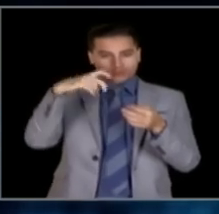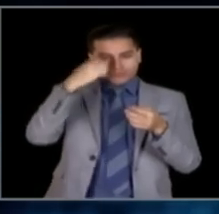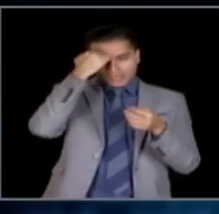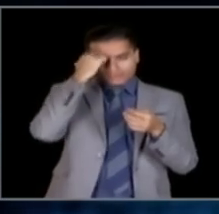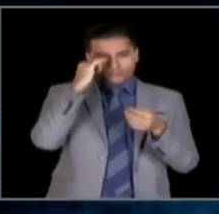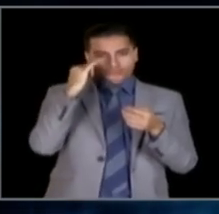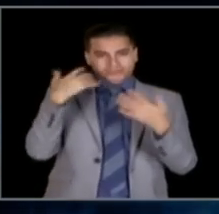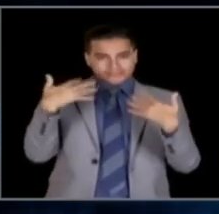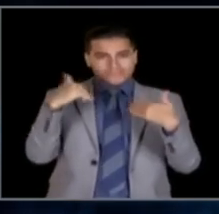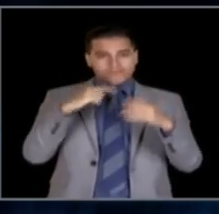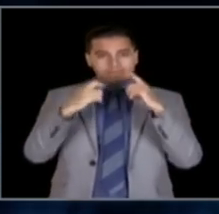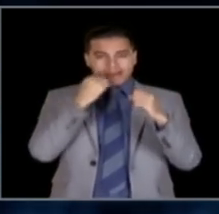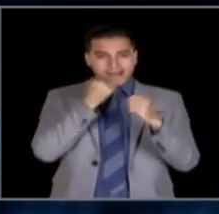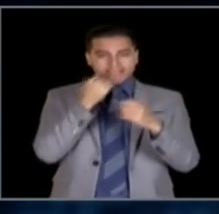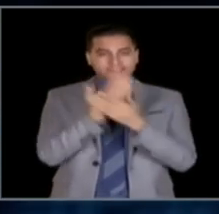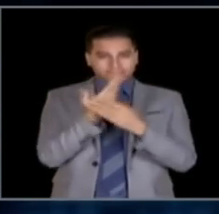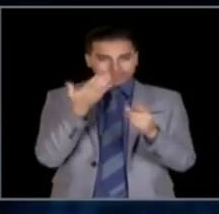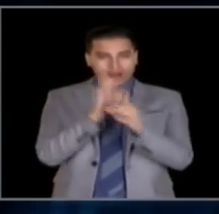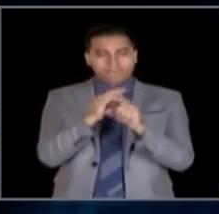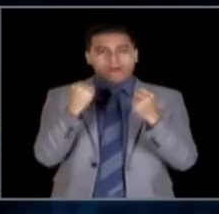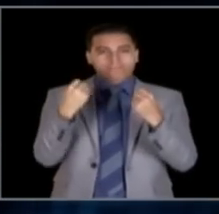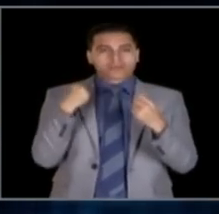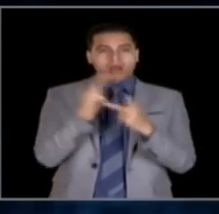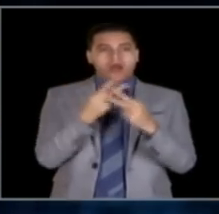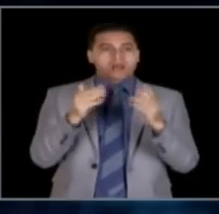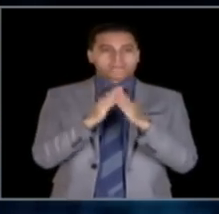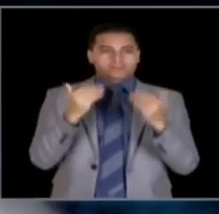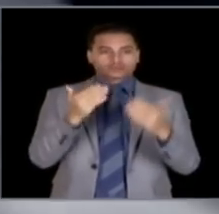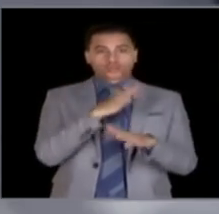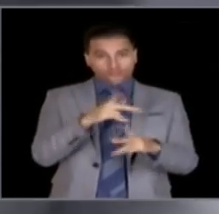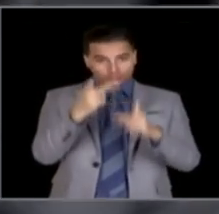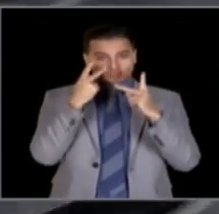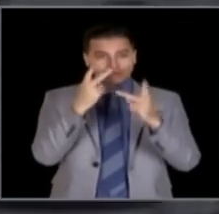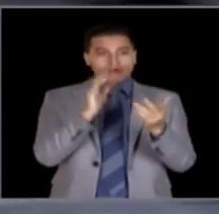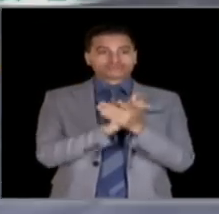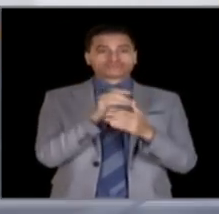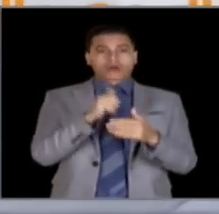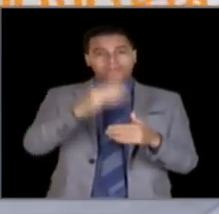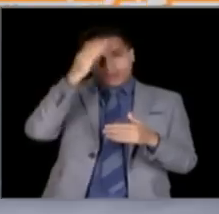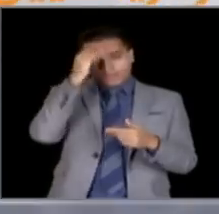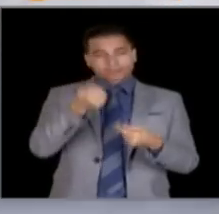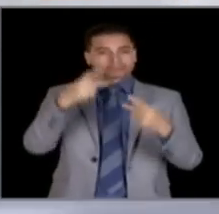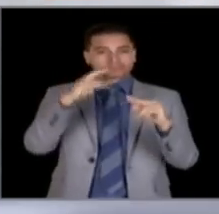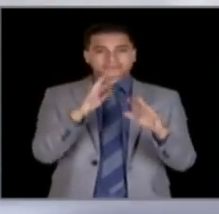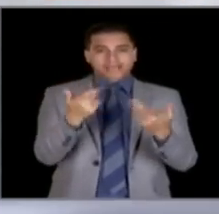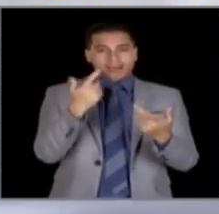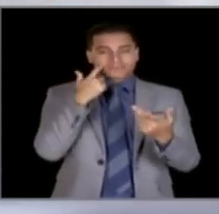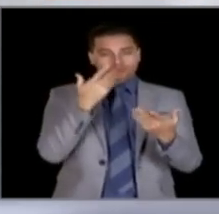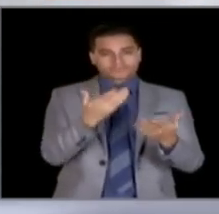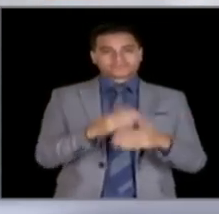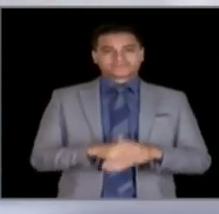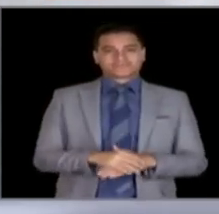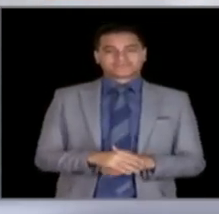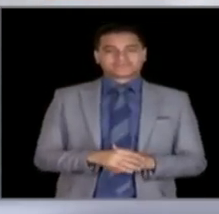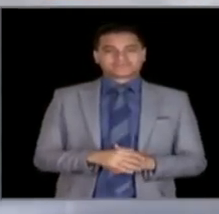10,987,500 جنيه في خزنة البنك الأهلي لرعاية أبطال مصر الرياضيين. تعالوا نشوف أصحابنا العباقرة النهاردة هيوصلوا